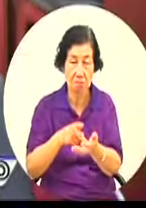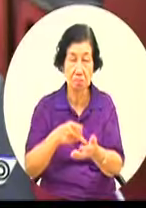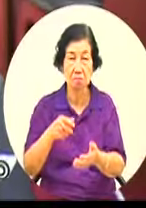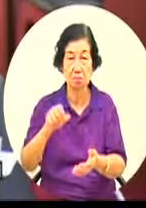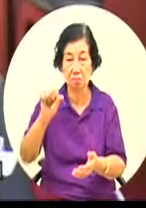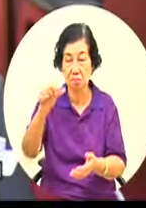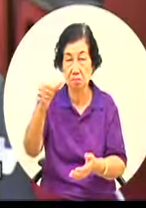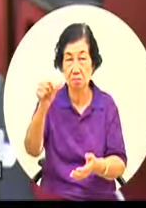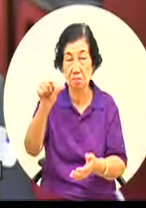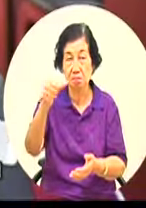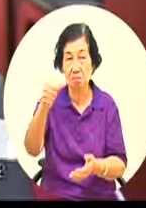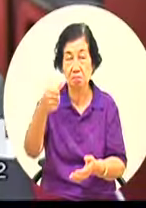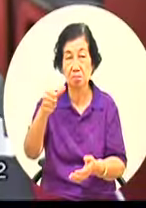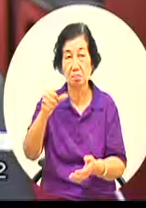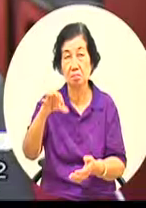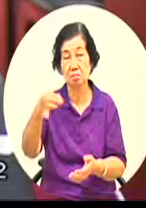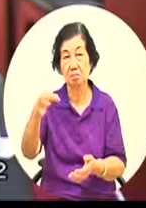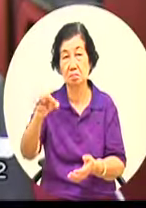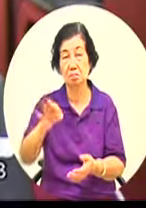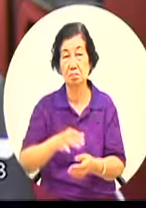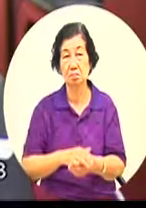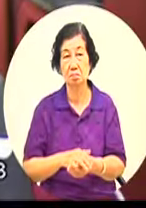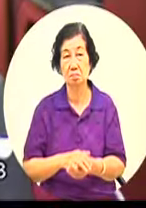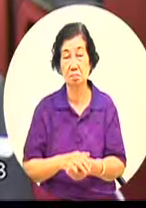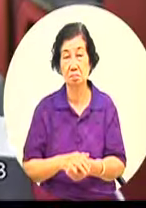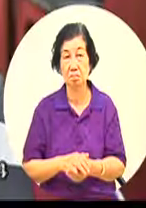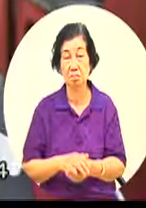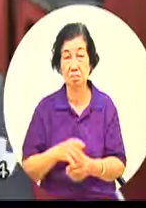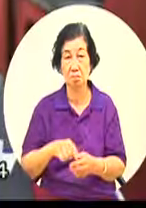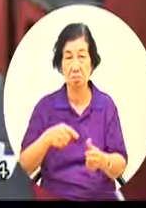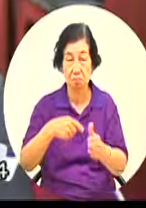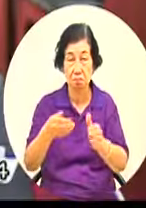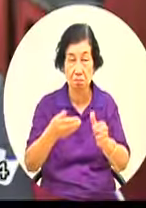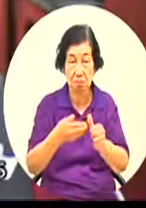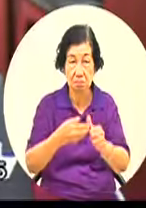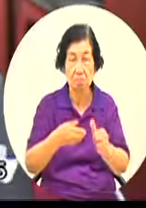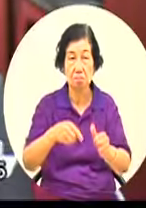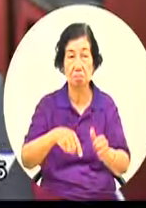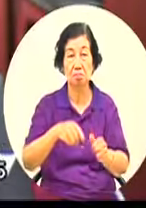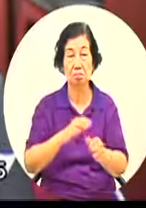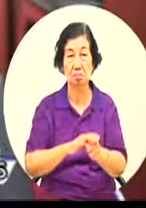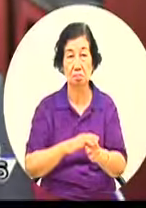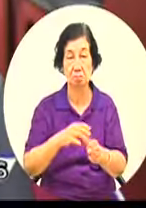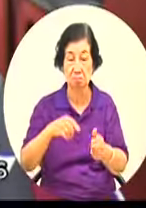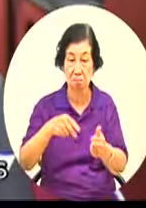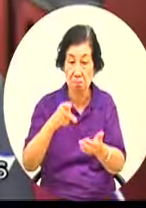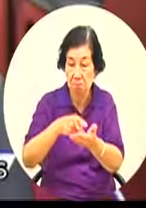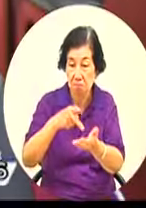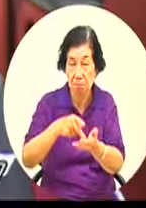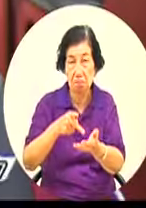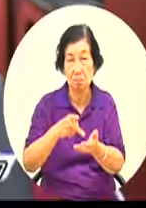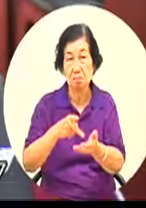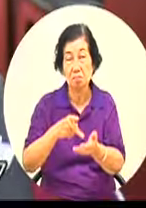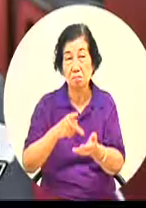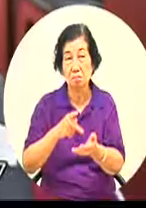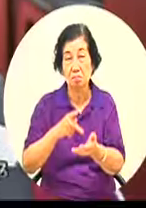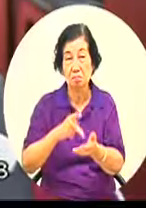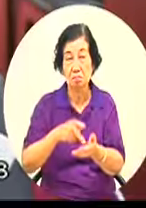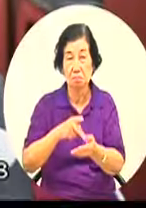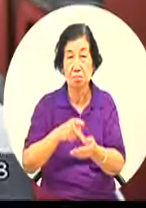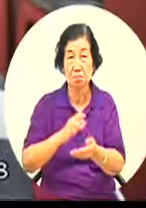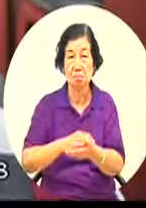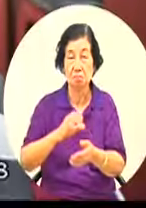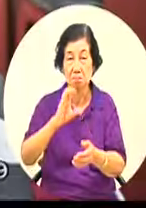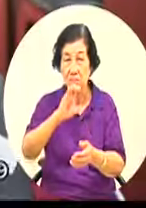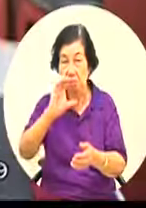料哦，咱教育局这边只哦，财政局只哦，租人一个月一平才99块，远低于市价。那